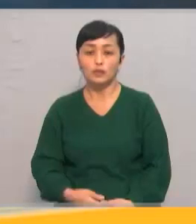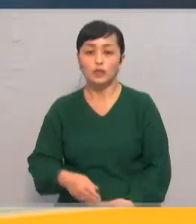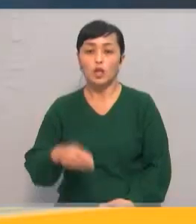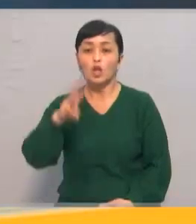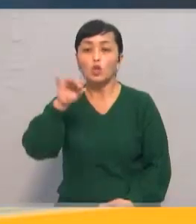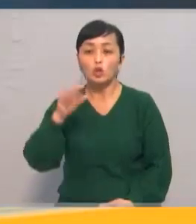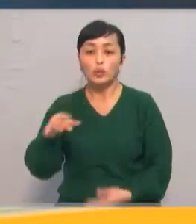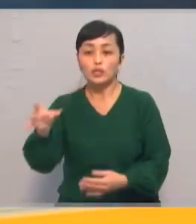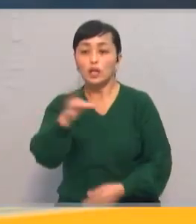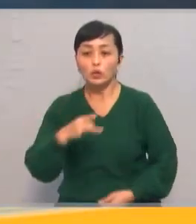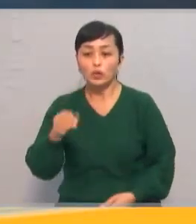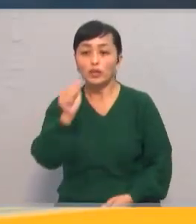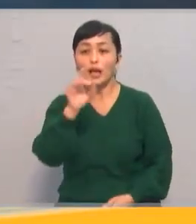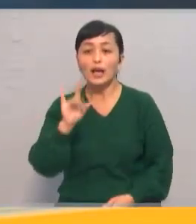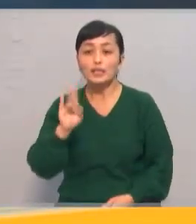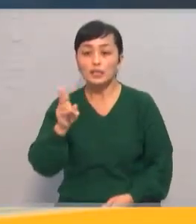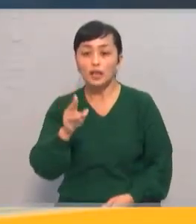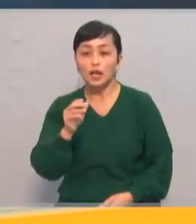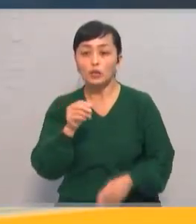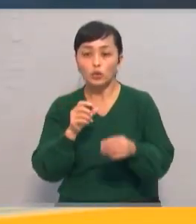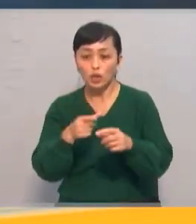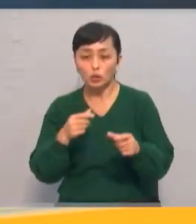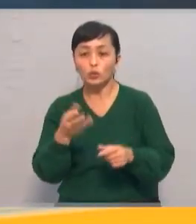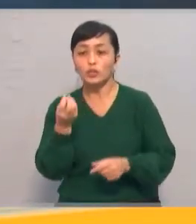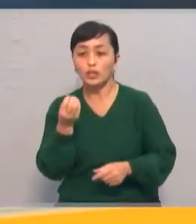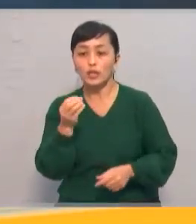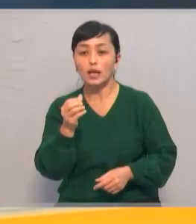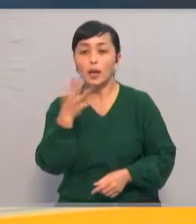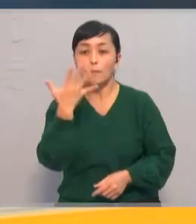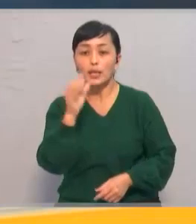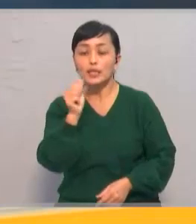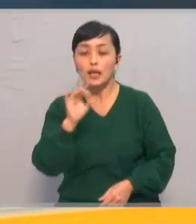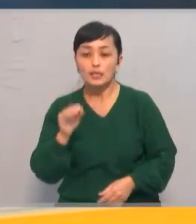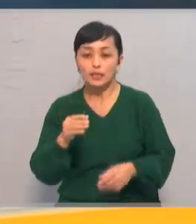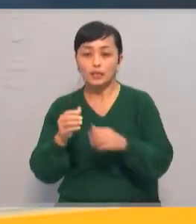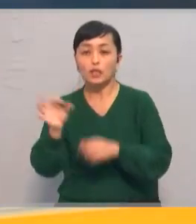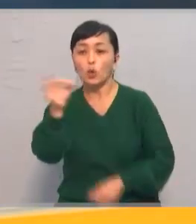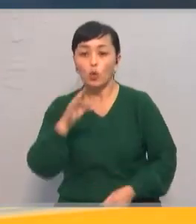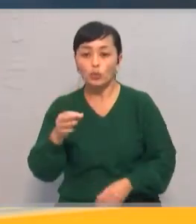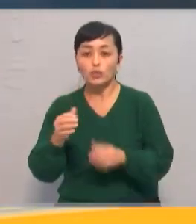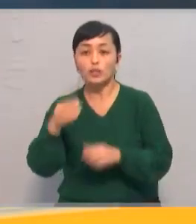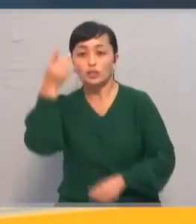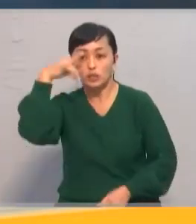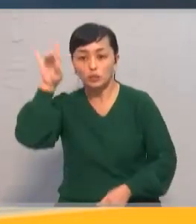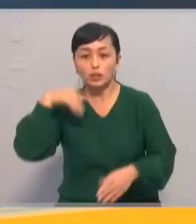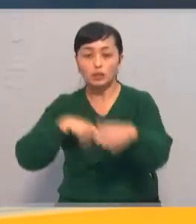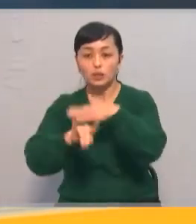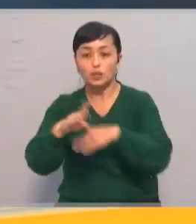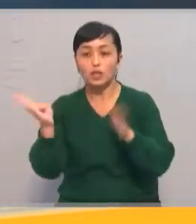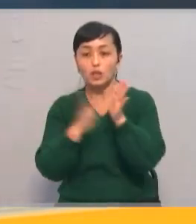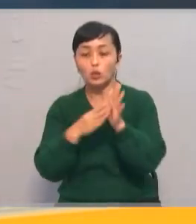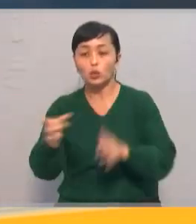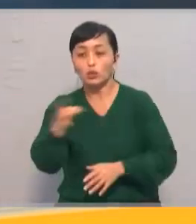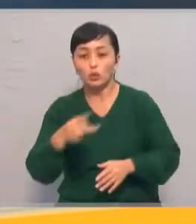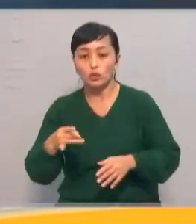Түлкібас ауданында асыға ату және бес асықтан жастар мен жасөспірімдер арасында облыс чемпионаты басталды. Оған 9 ауданнан 100-ден